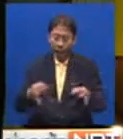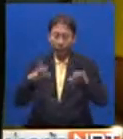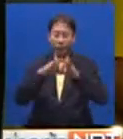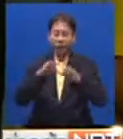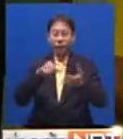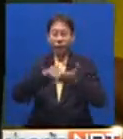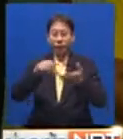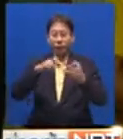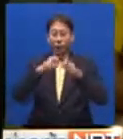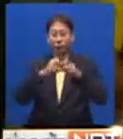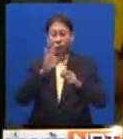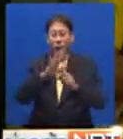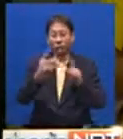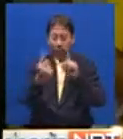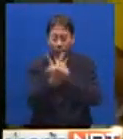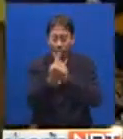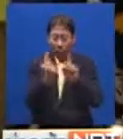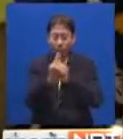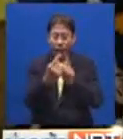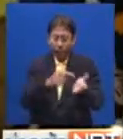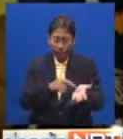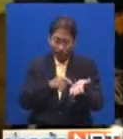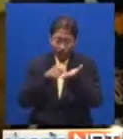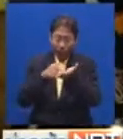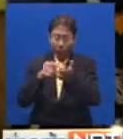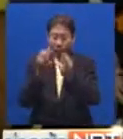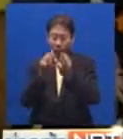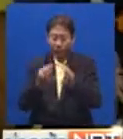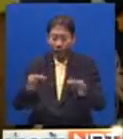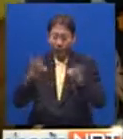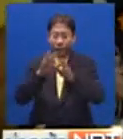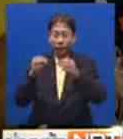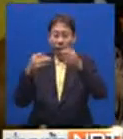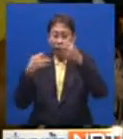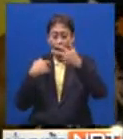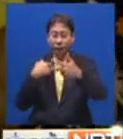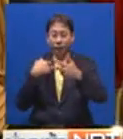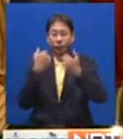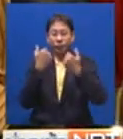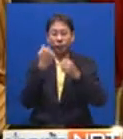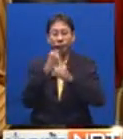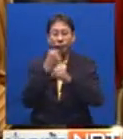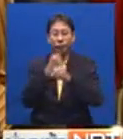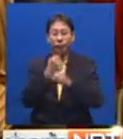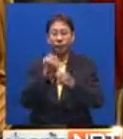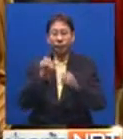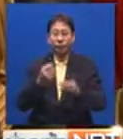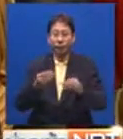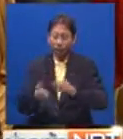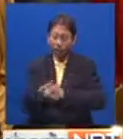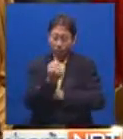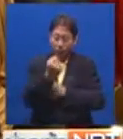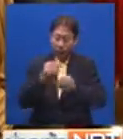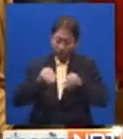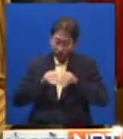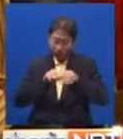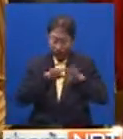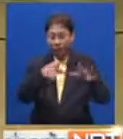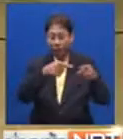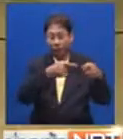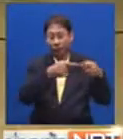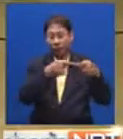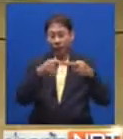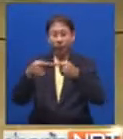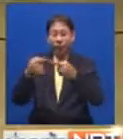ความเหลื่อมล้ำของสังคมโดยเสนอหลักการสำคัญเช่นให้มีกฎหมายที่จะทำให้การกระจายอำนาจไปสู่ประชาชนเป็นไปอย่างต่อเนื่อง